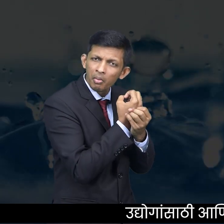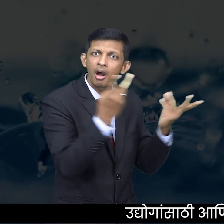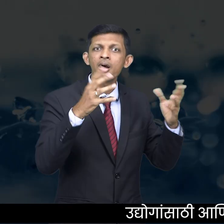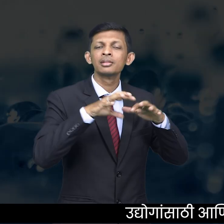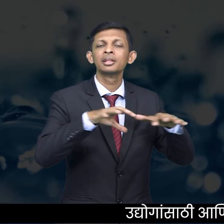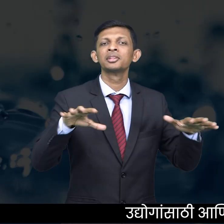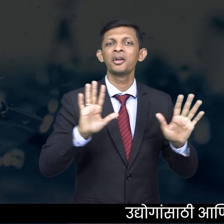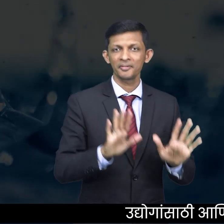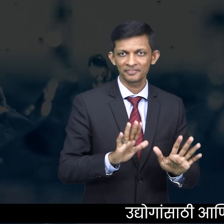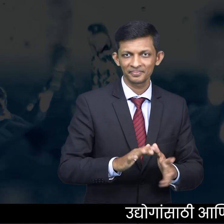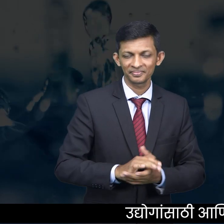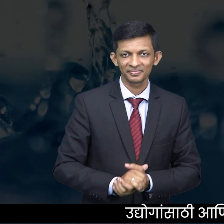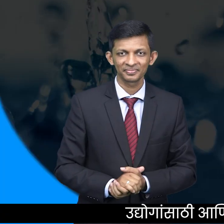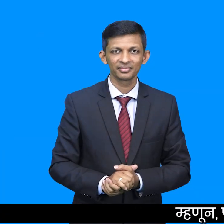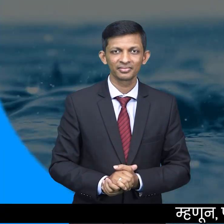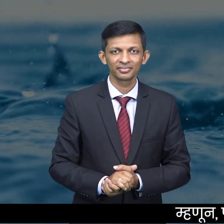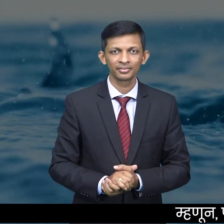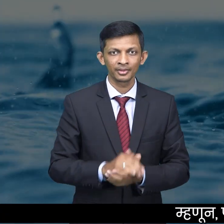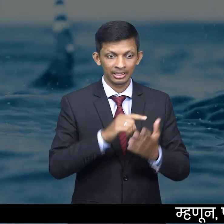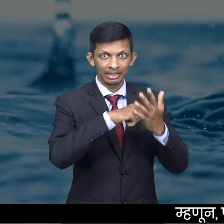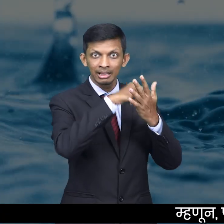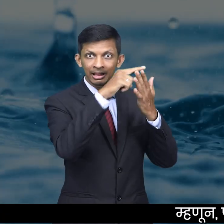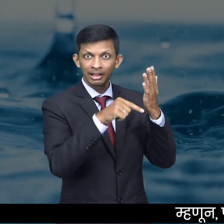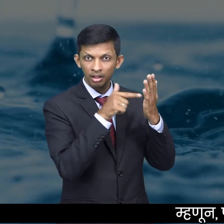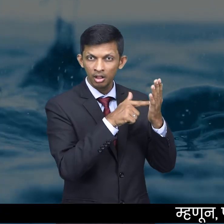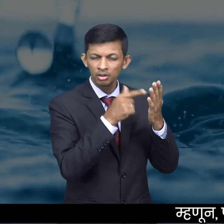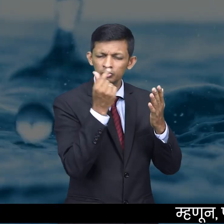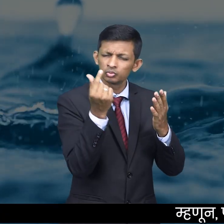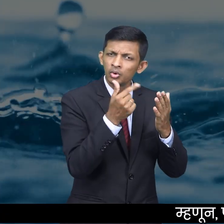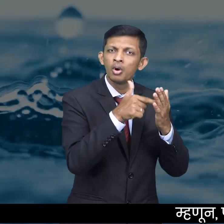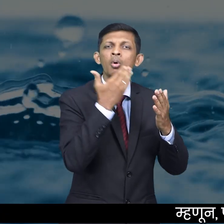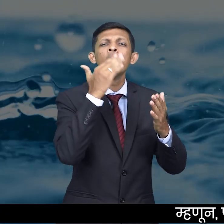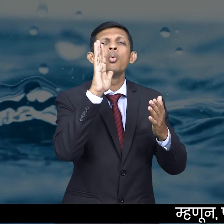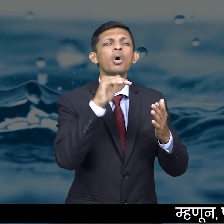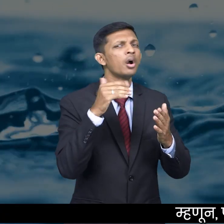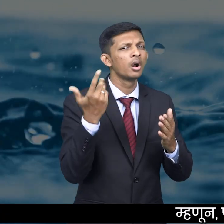उद्योगांसाठी आणि इतर अनेक गोष्टींसाठी पाणी वापरतो. म्हणून पाण्याला जीवनद्रव म्हणतात.